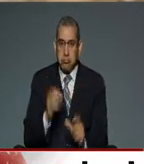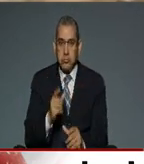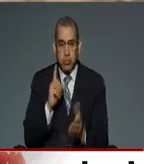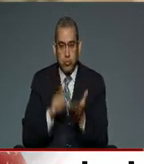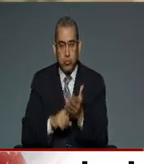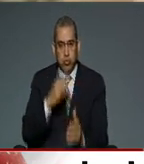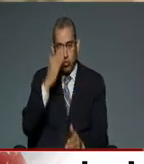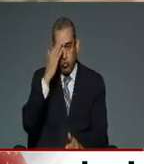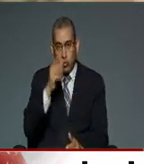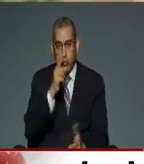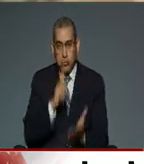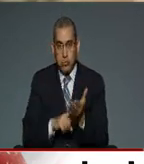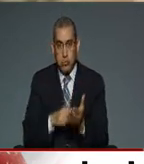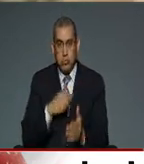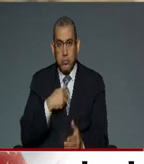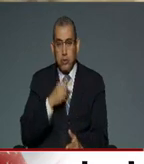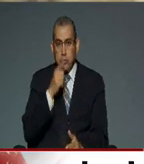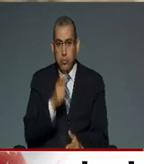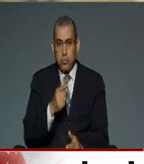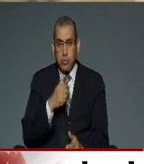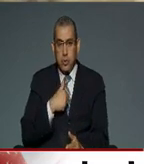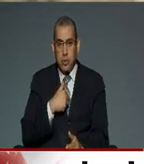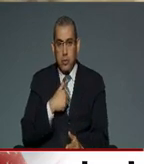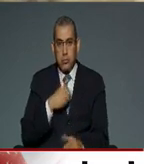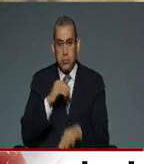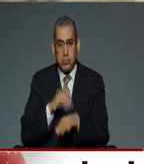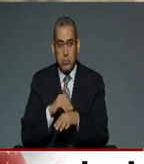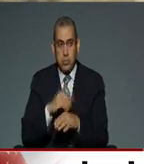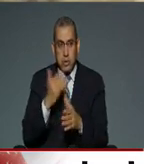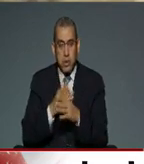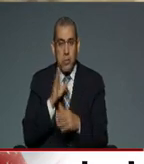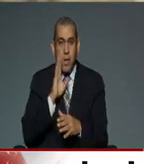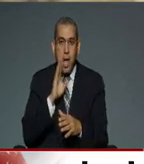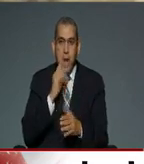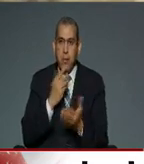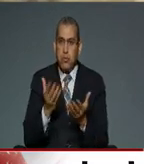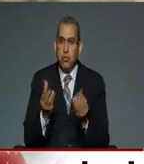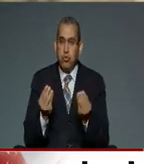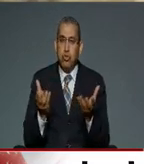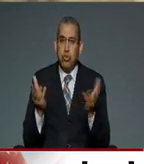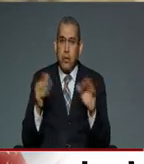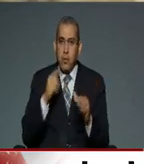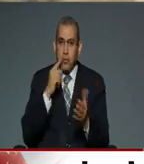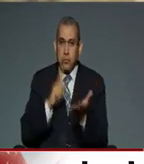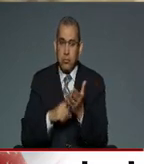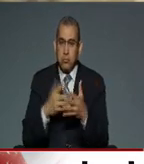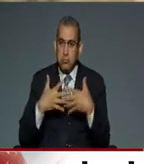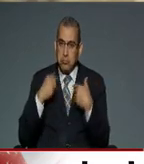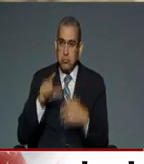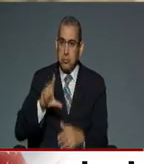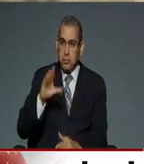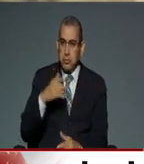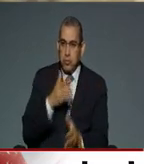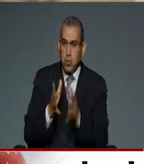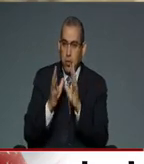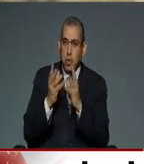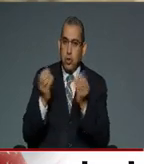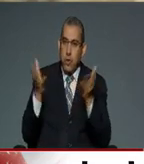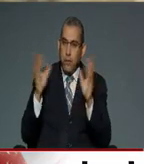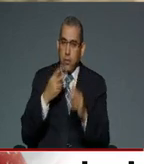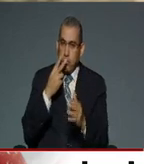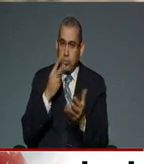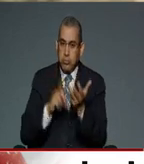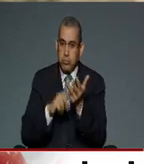و انا قد حالفني الحظ حقا لاتعلم الكثير من فخامتكم ورايت الكثير من الامور من